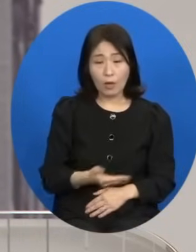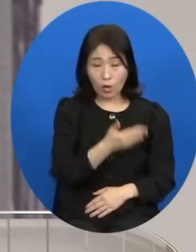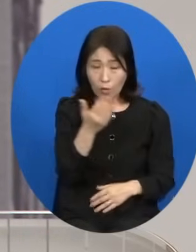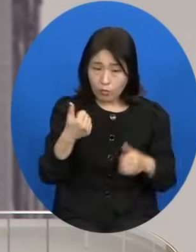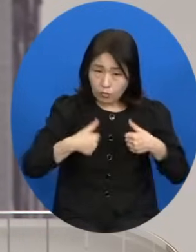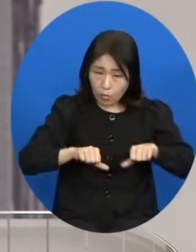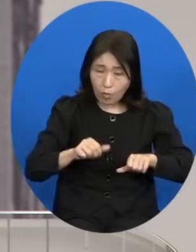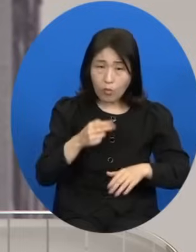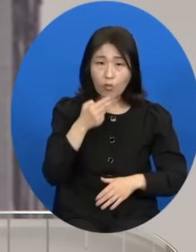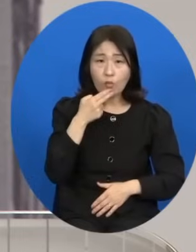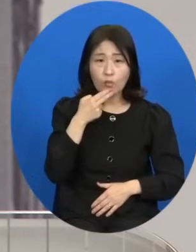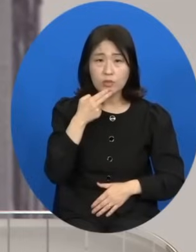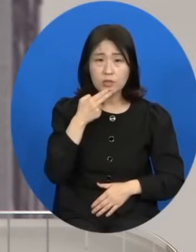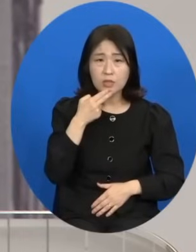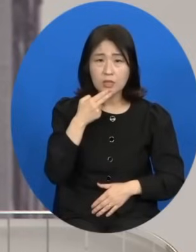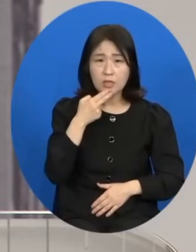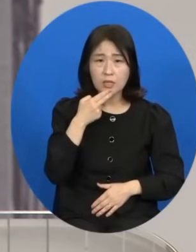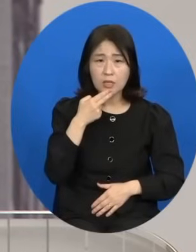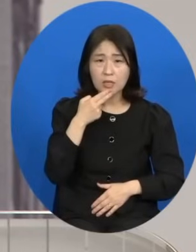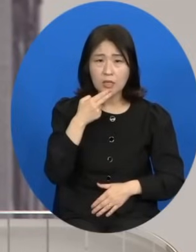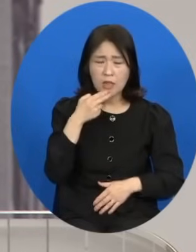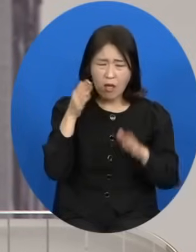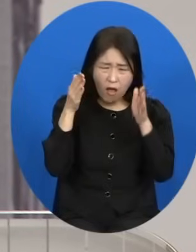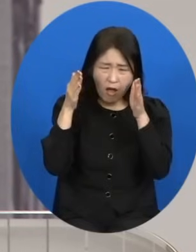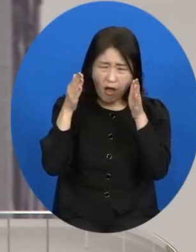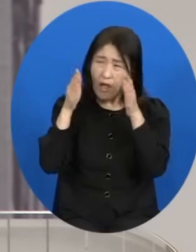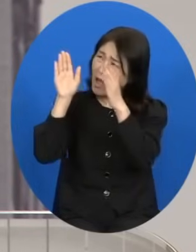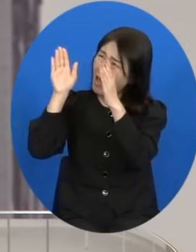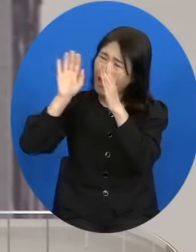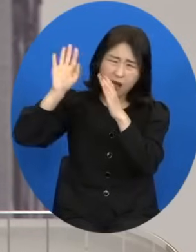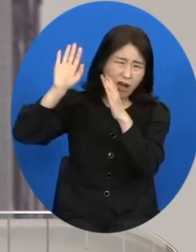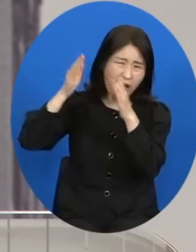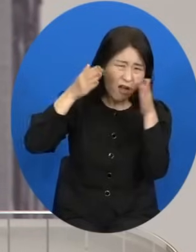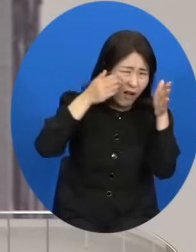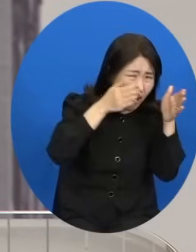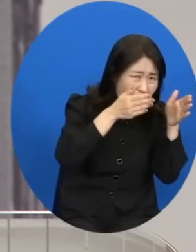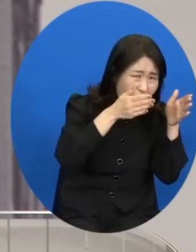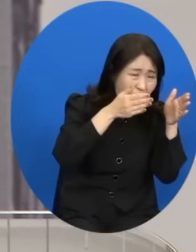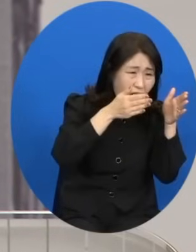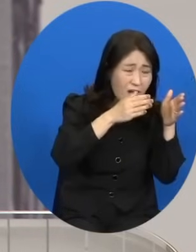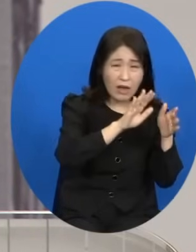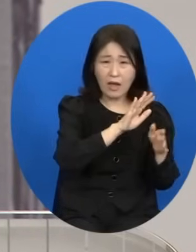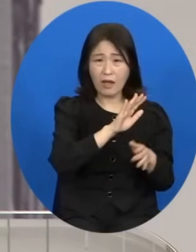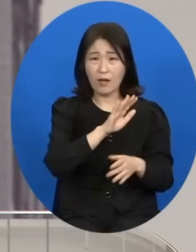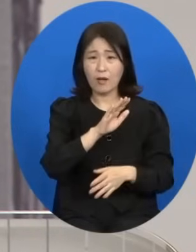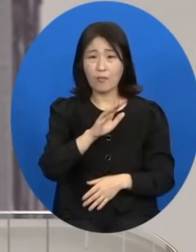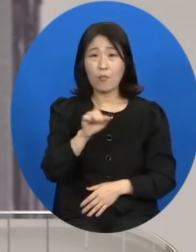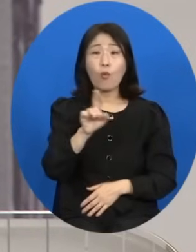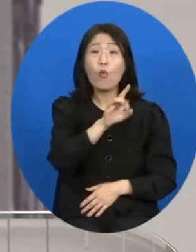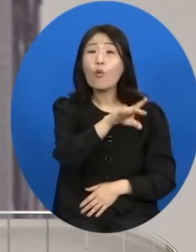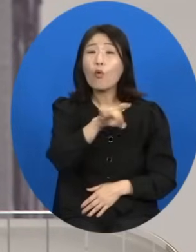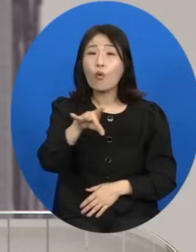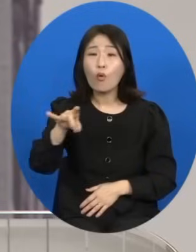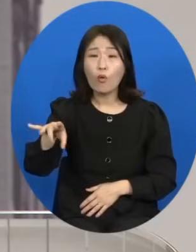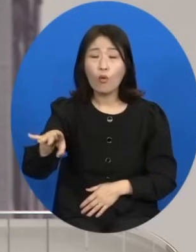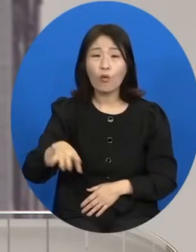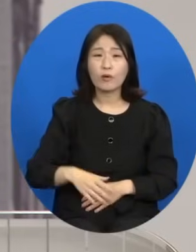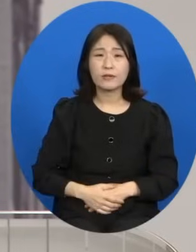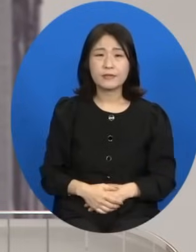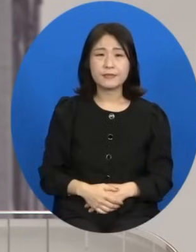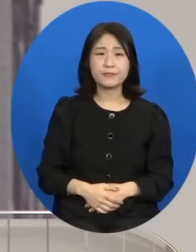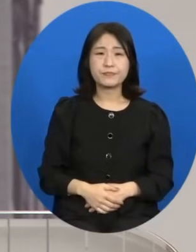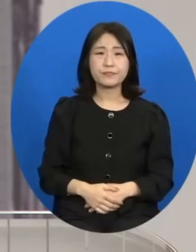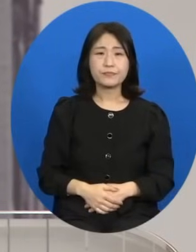않고 또한 엉뚱한 길로 빠지고 있지 않습니까 우리가 그것을 한번 오늘 점검해 보기를 원해요 오늘 다니엘서